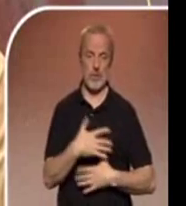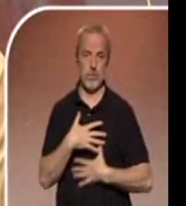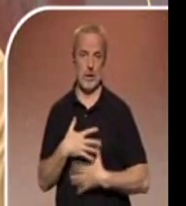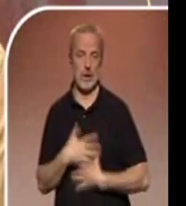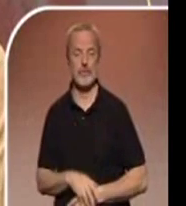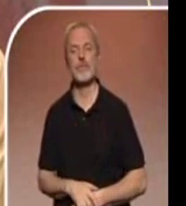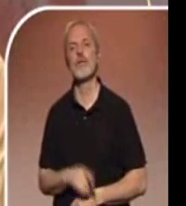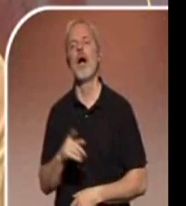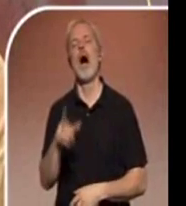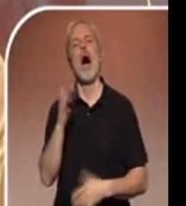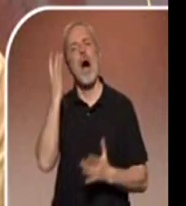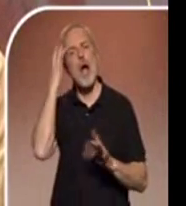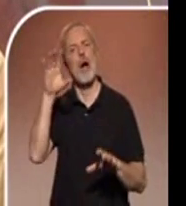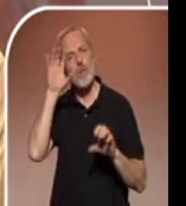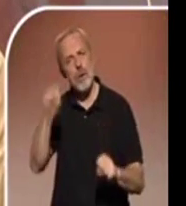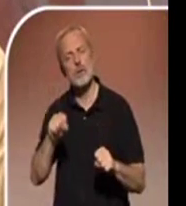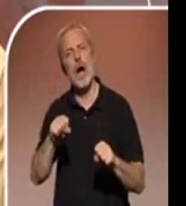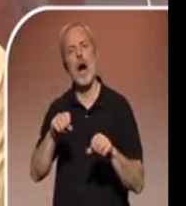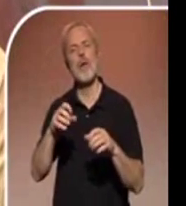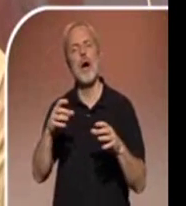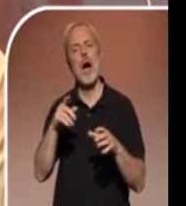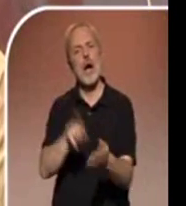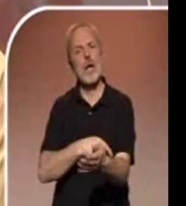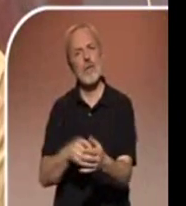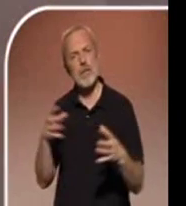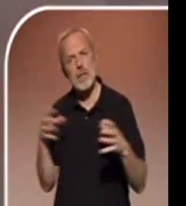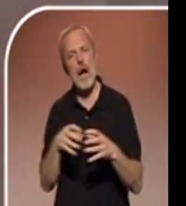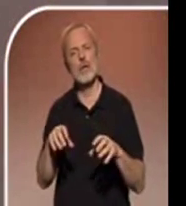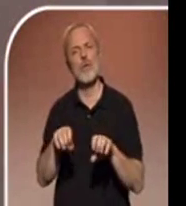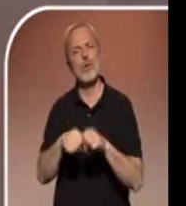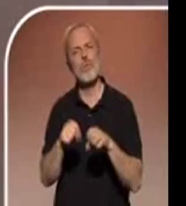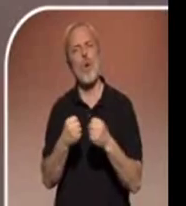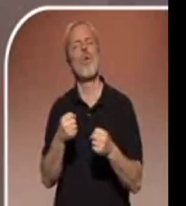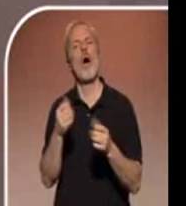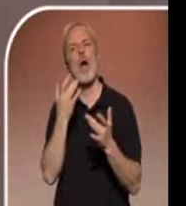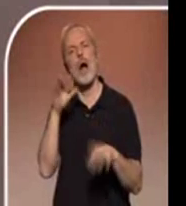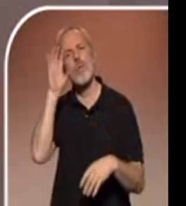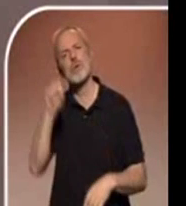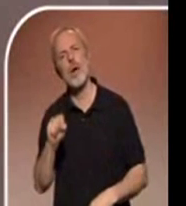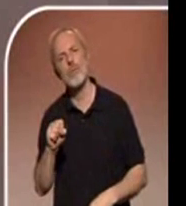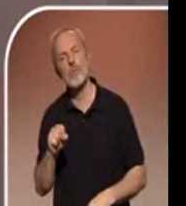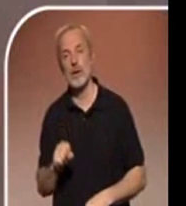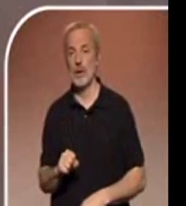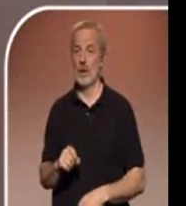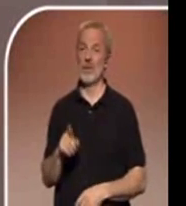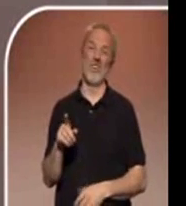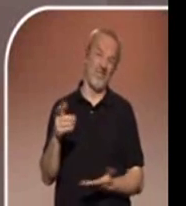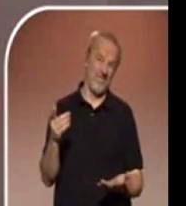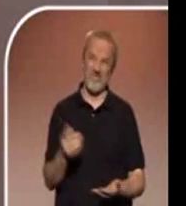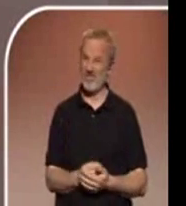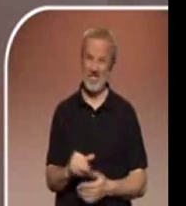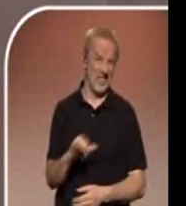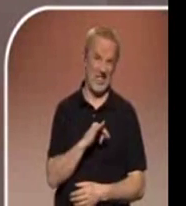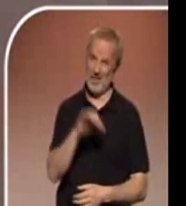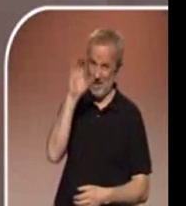jinak? Jak to poznáme třeba, jestli to poznáme? Tak do té doby, než tu trombózu dostanu, tak